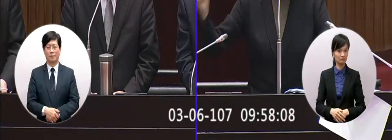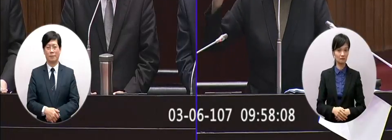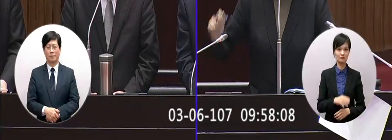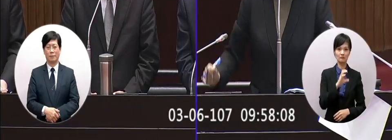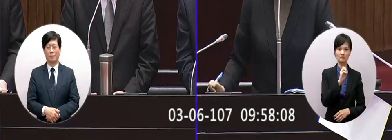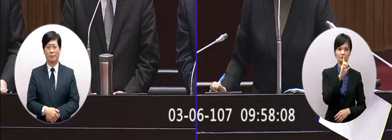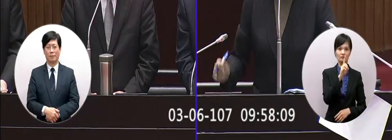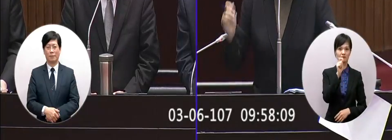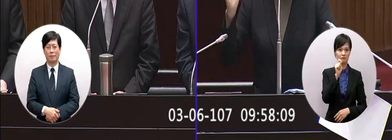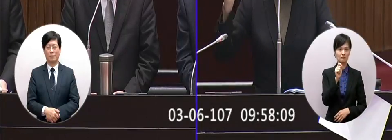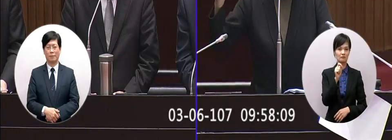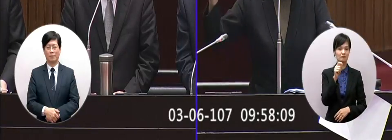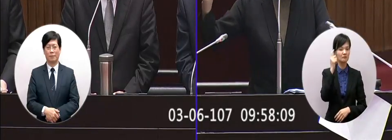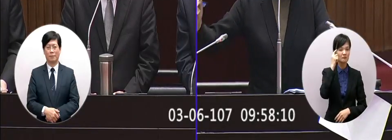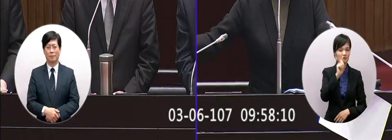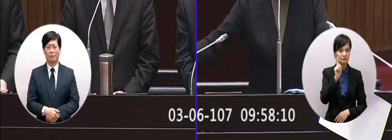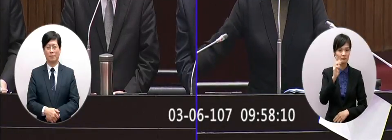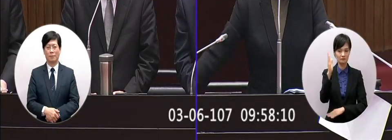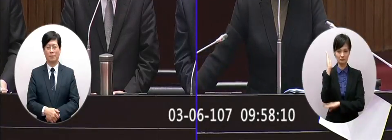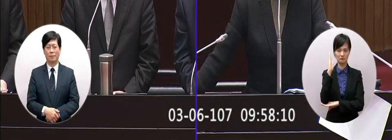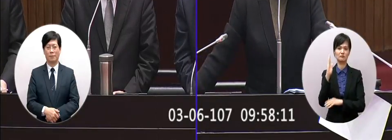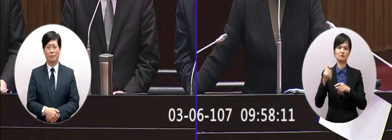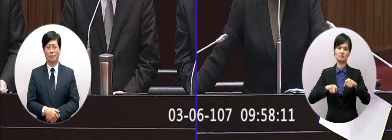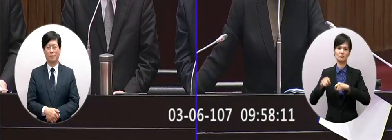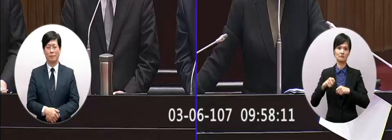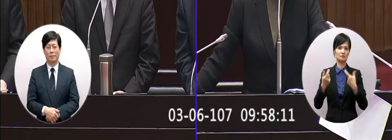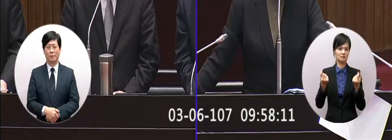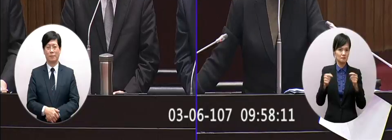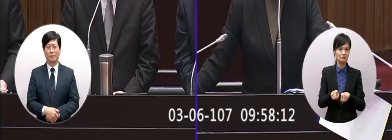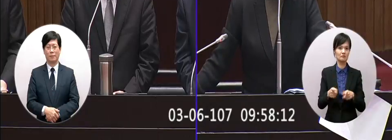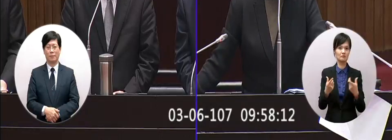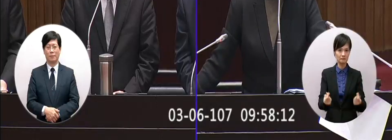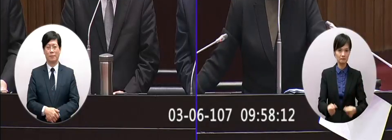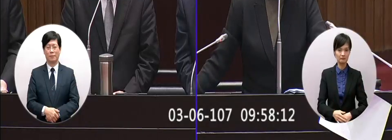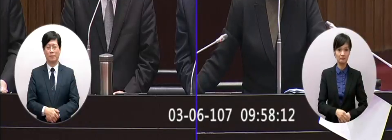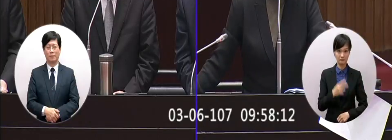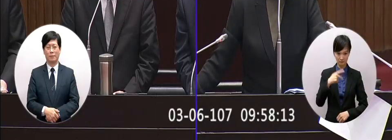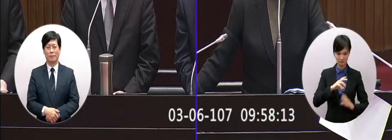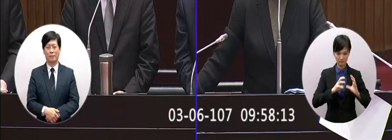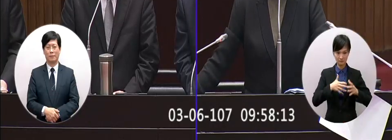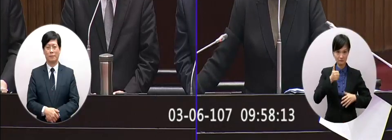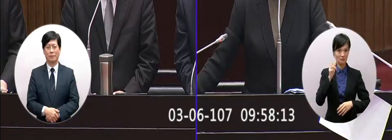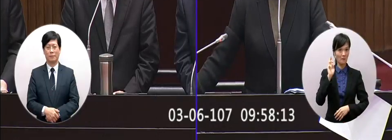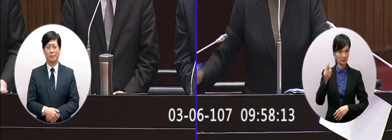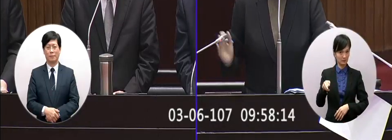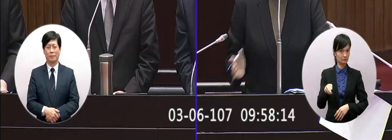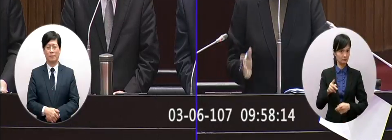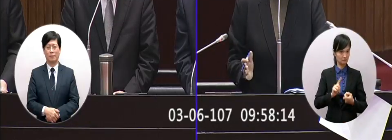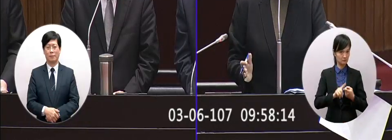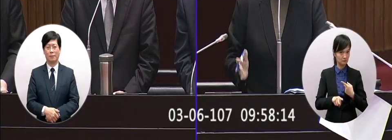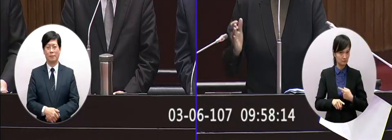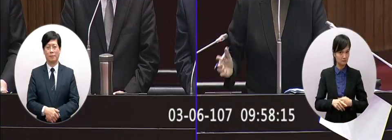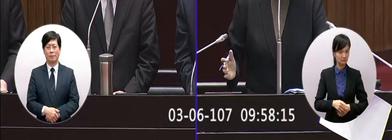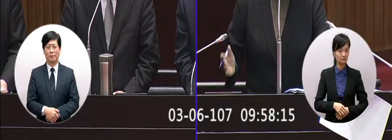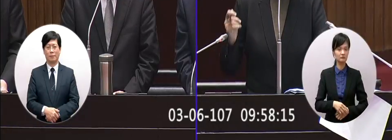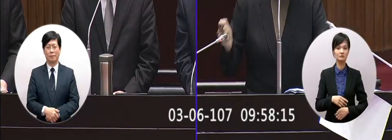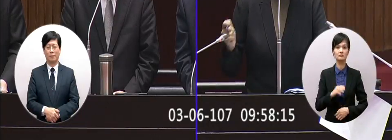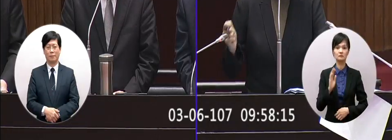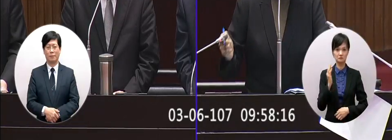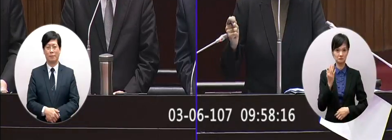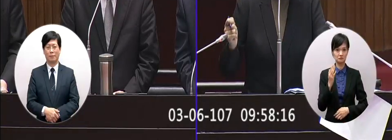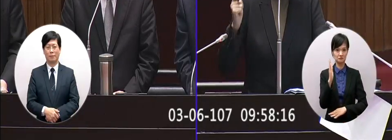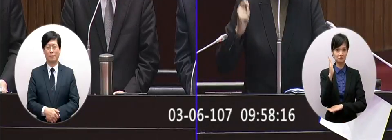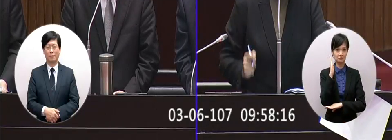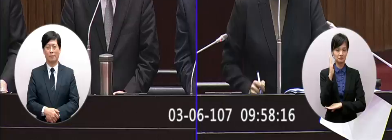就是政府的政策。院长，您刚刚也答复了，而且是总统交办的政策，只不过是我们政府